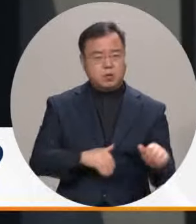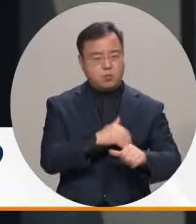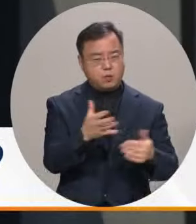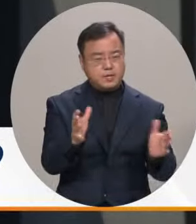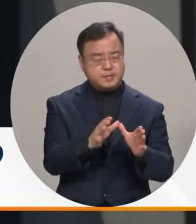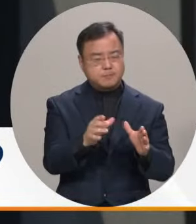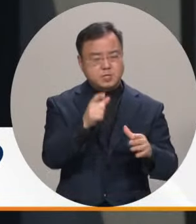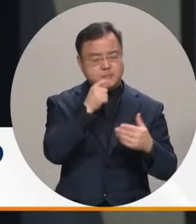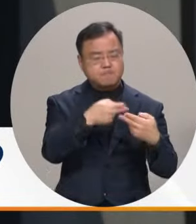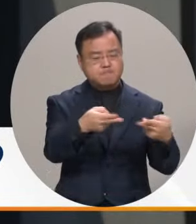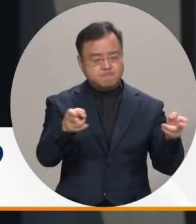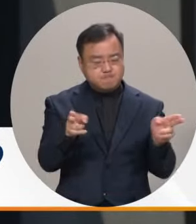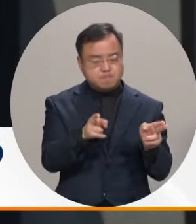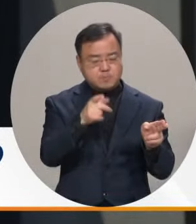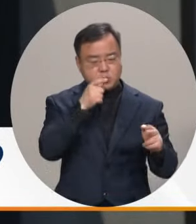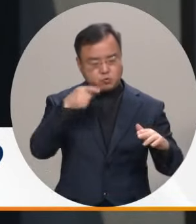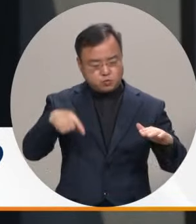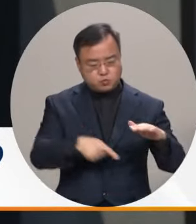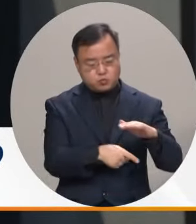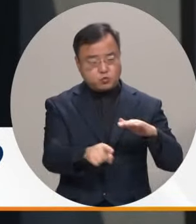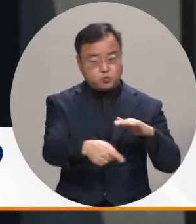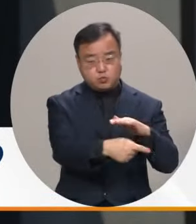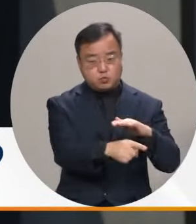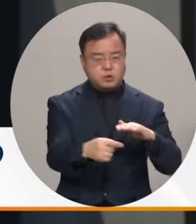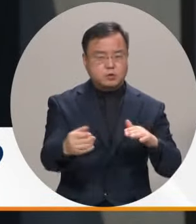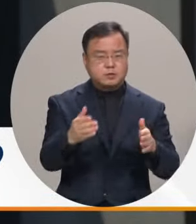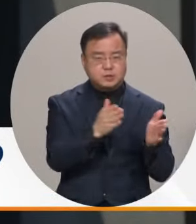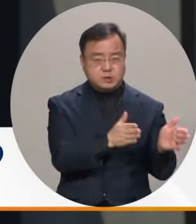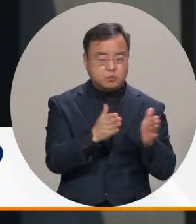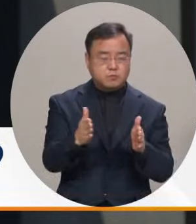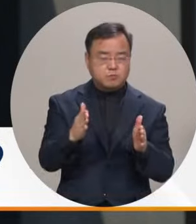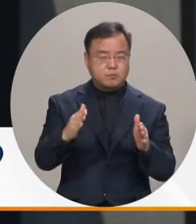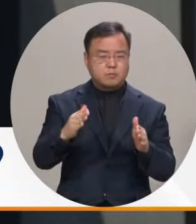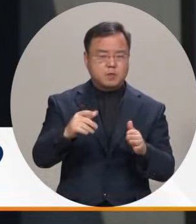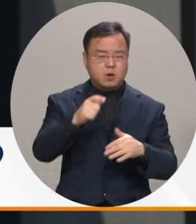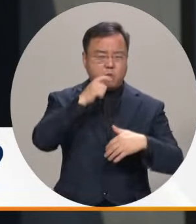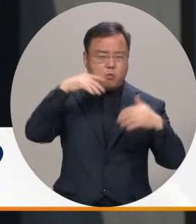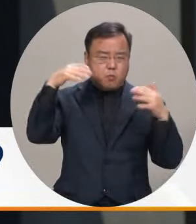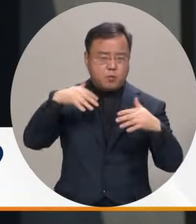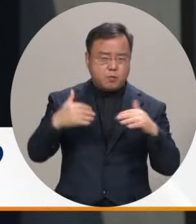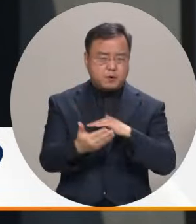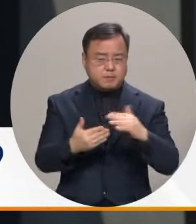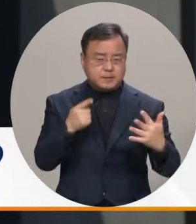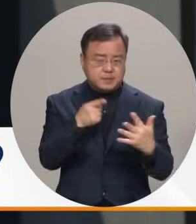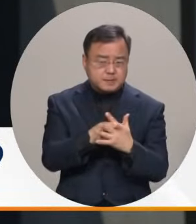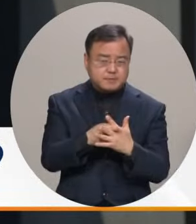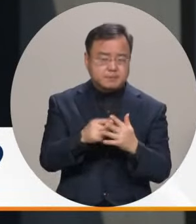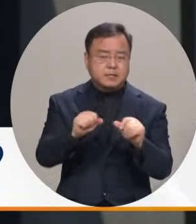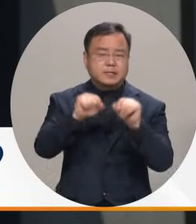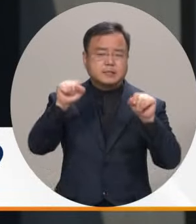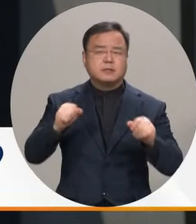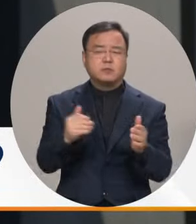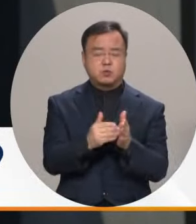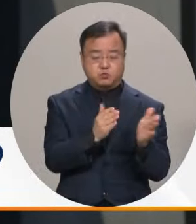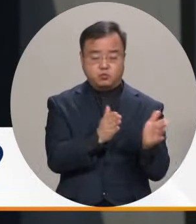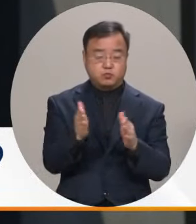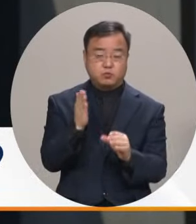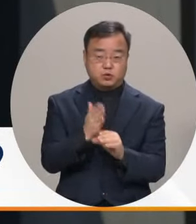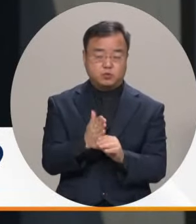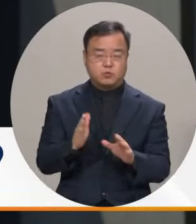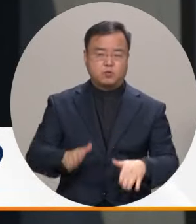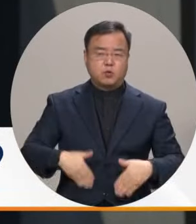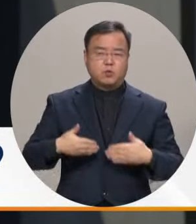건설 하수도 정비 홍수 예보 시스템 고도화 등의 기후변화 대응책을 마련하고 있습니다 온실가스